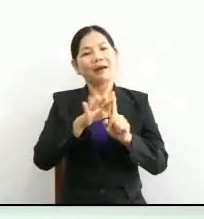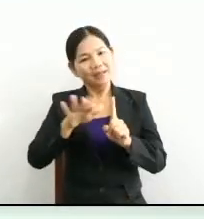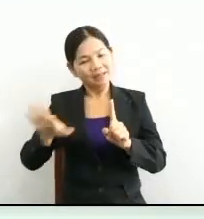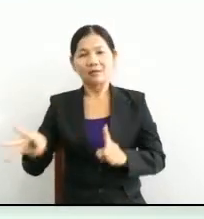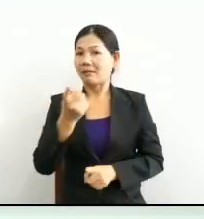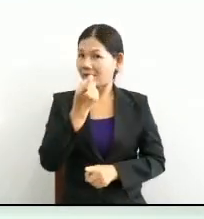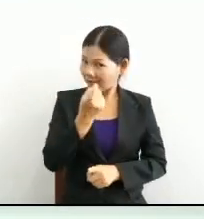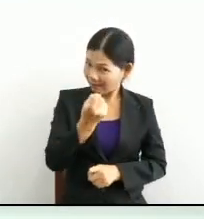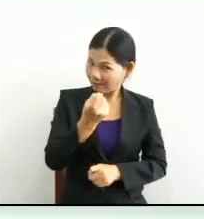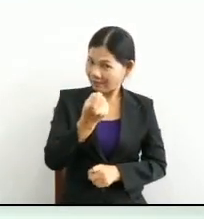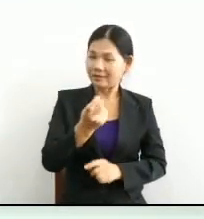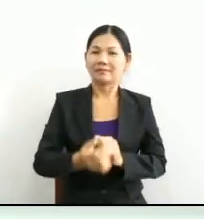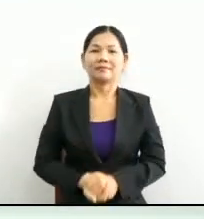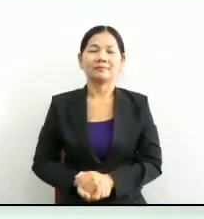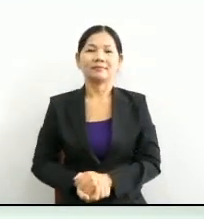Nâng.